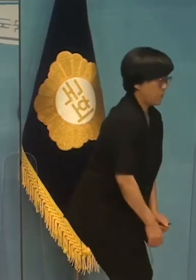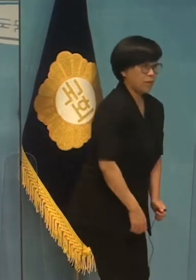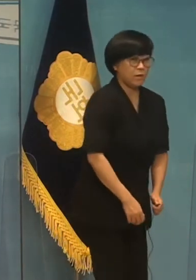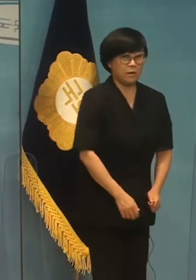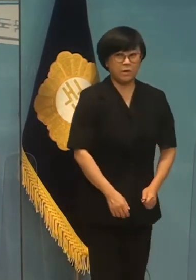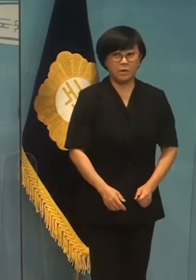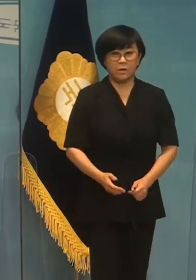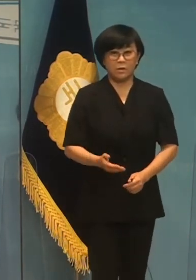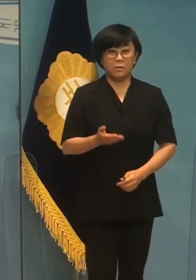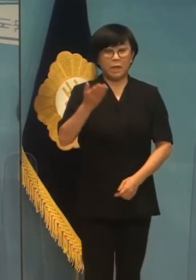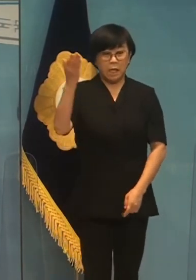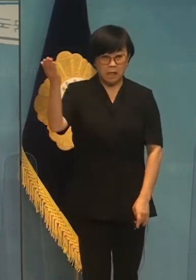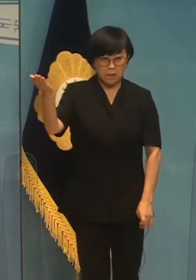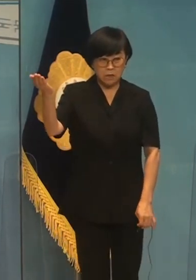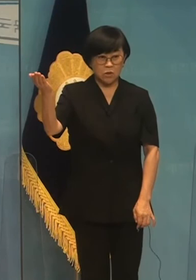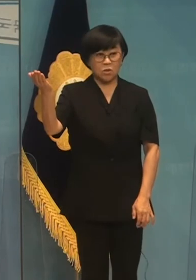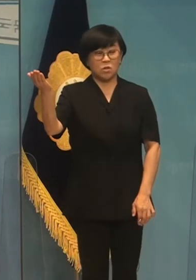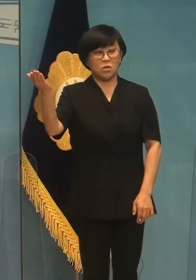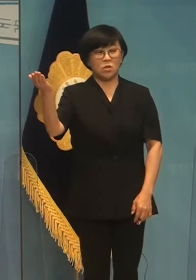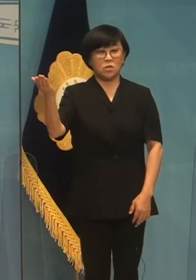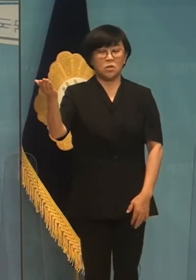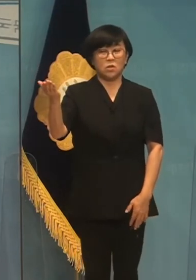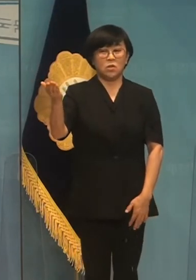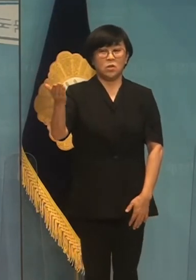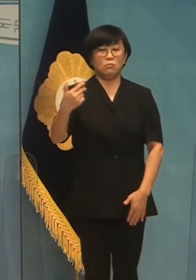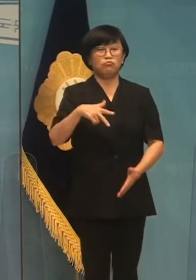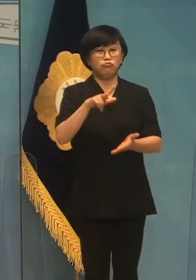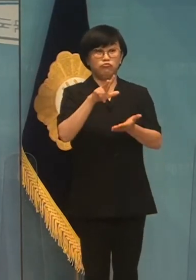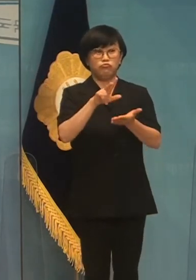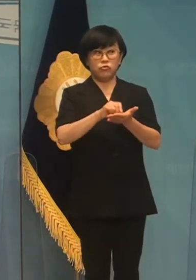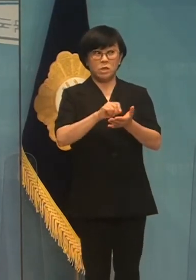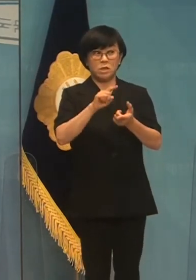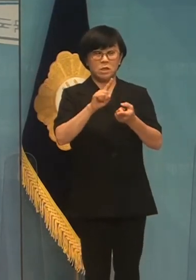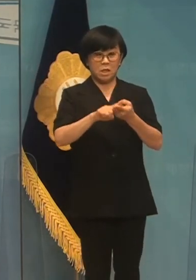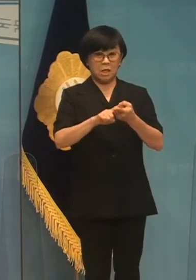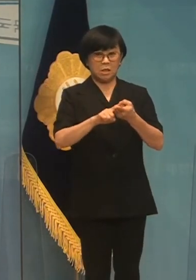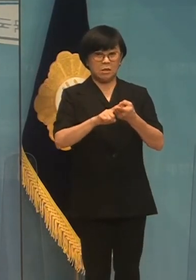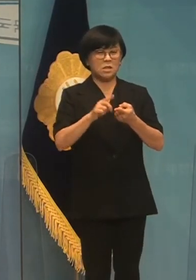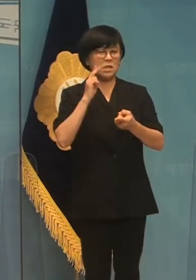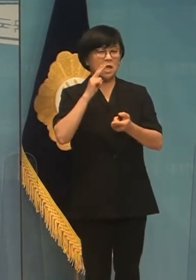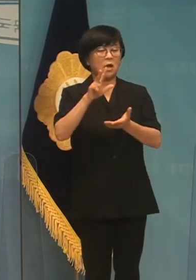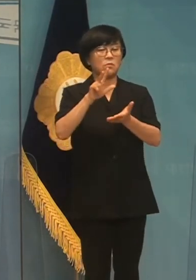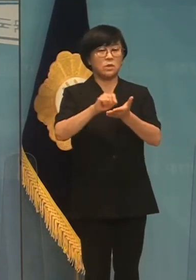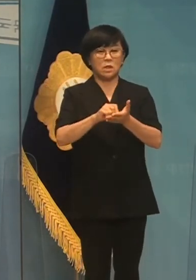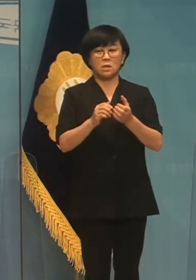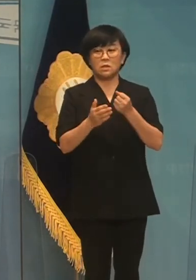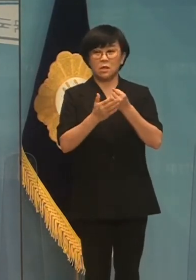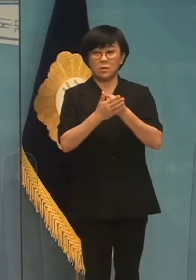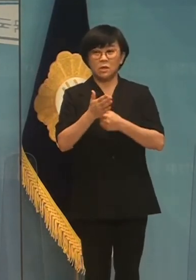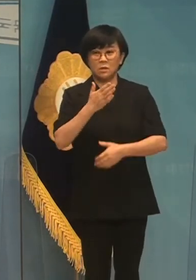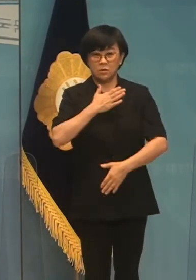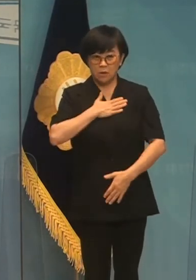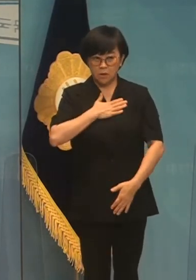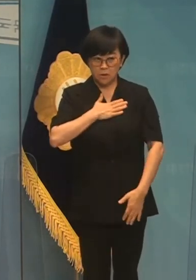예, 여기 나왔어요. 이 주사파 문제는 상당히 심각한 문제니까